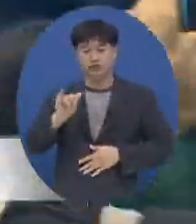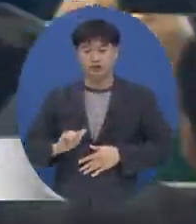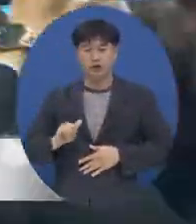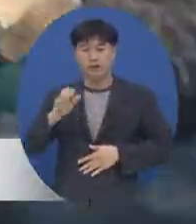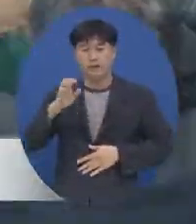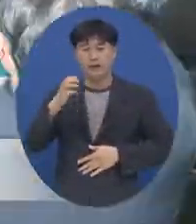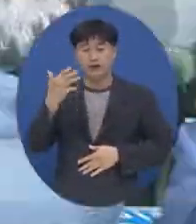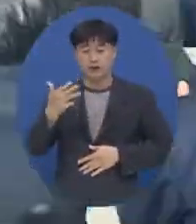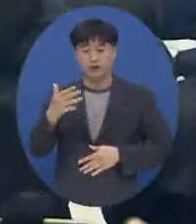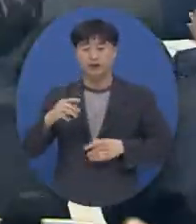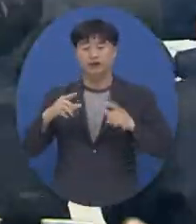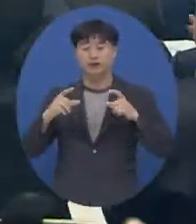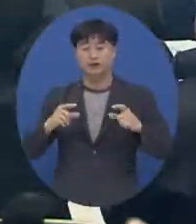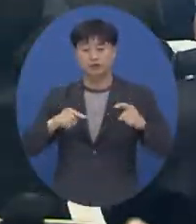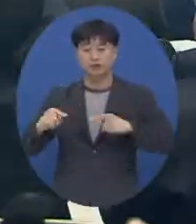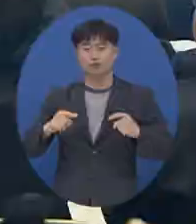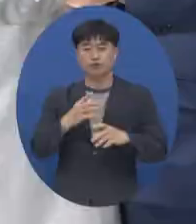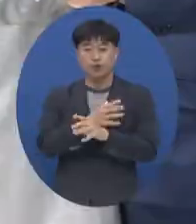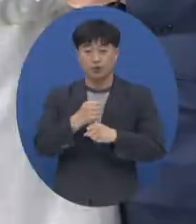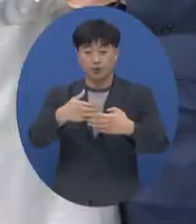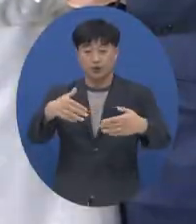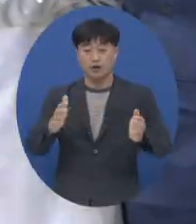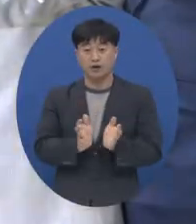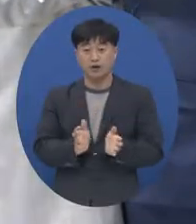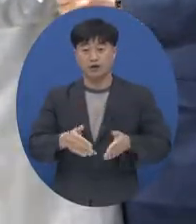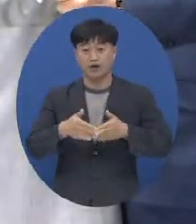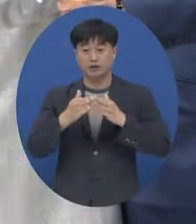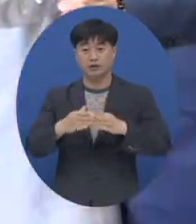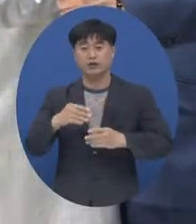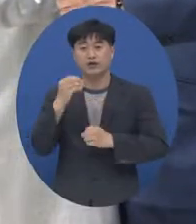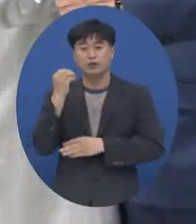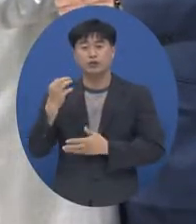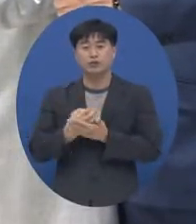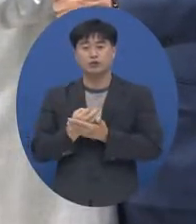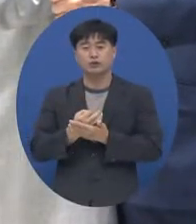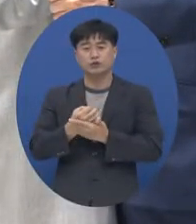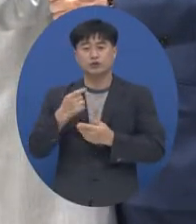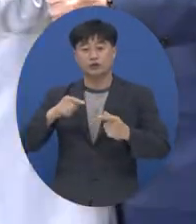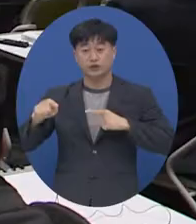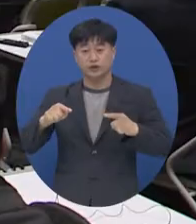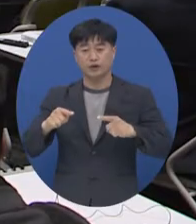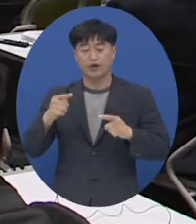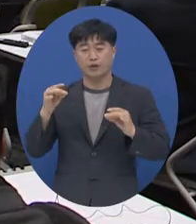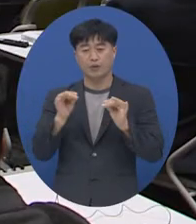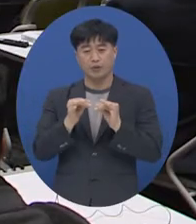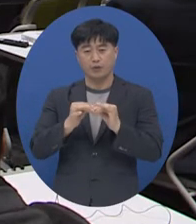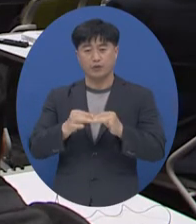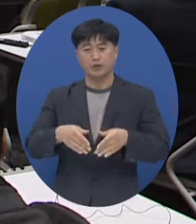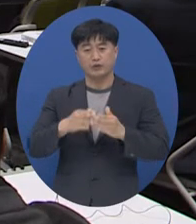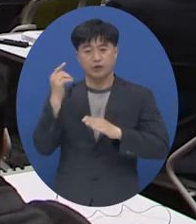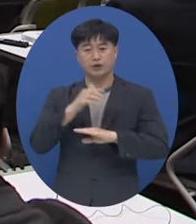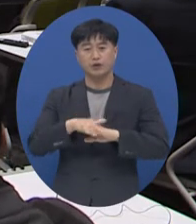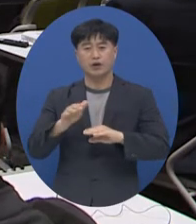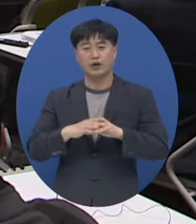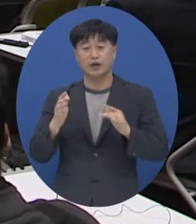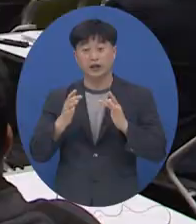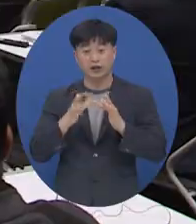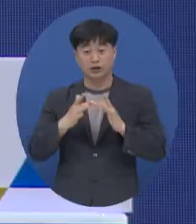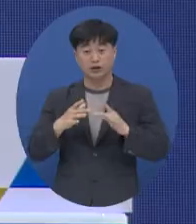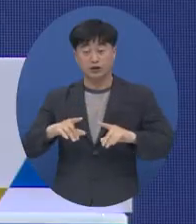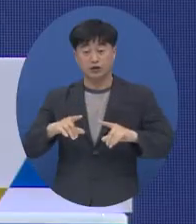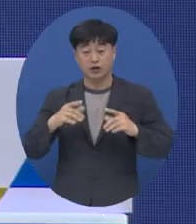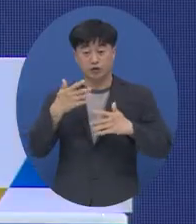지방정부 협의체 를 결성해 기본소득 정책의 공감대 확산을 추진할 예정 첫날 온라인